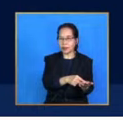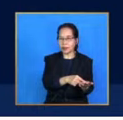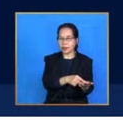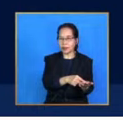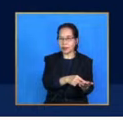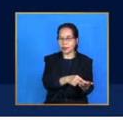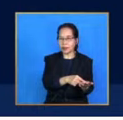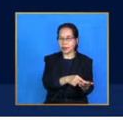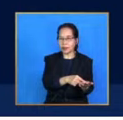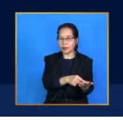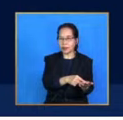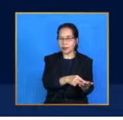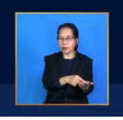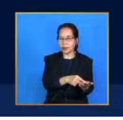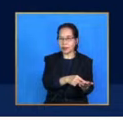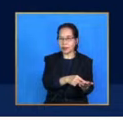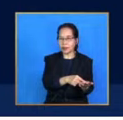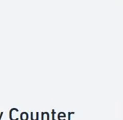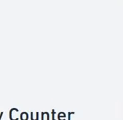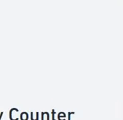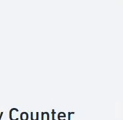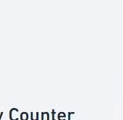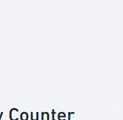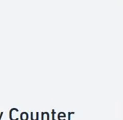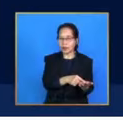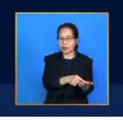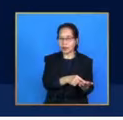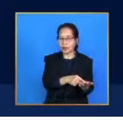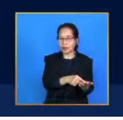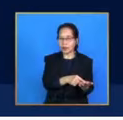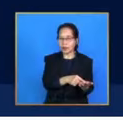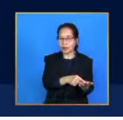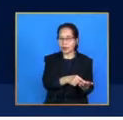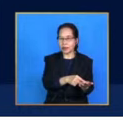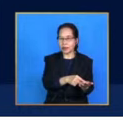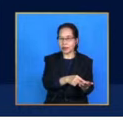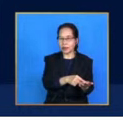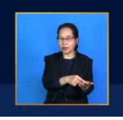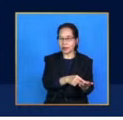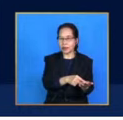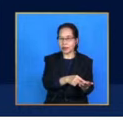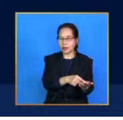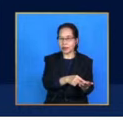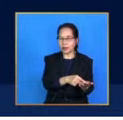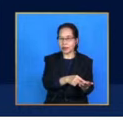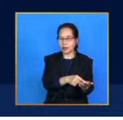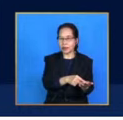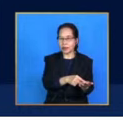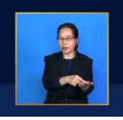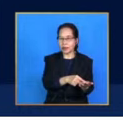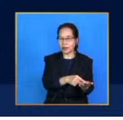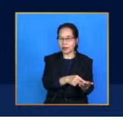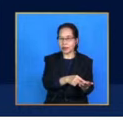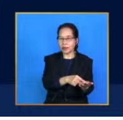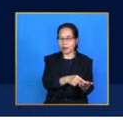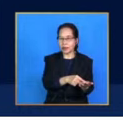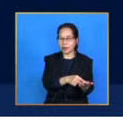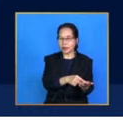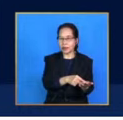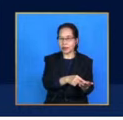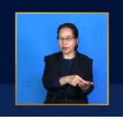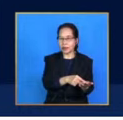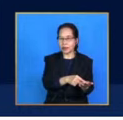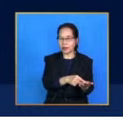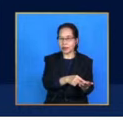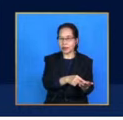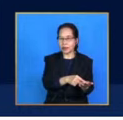hindi kinu-quote yan ni ano ni Pablo. Turo niya yan na sarili. Nagkataon lang na nag-match doon sa